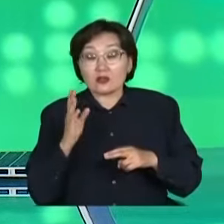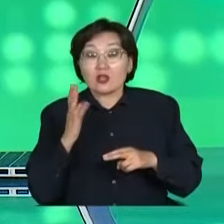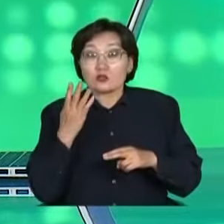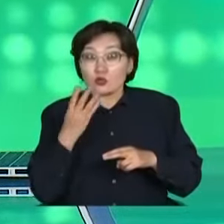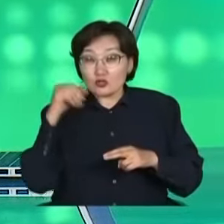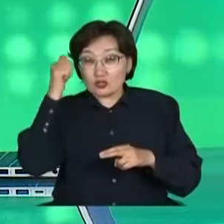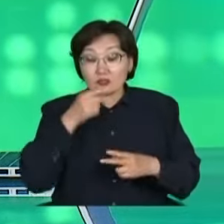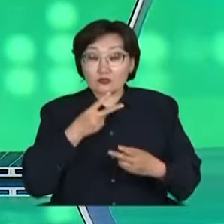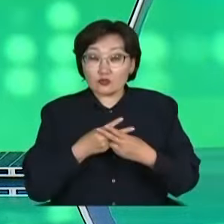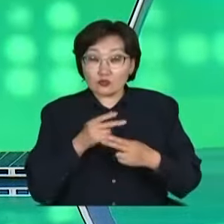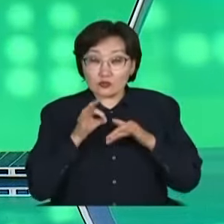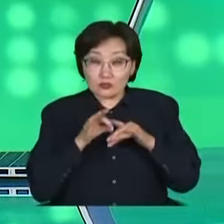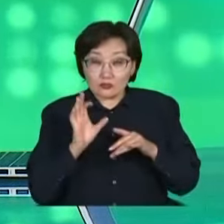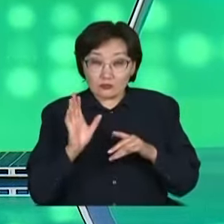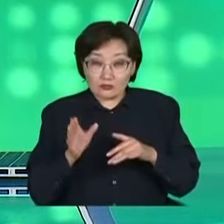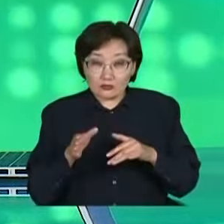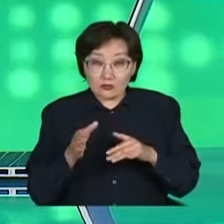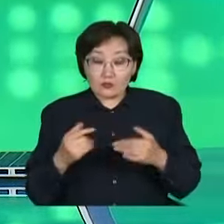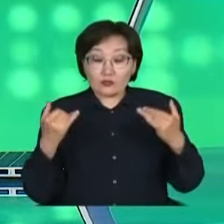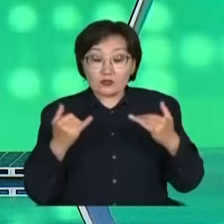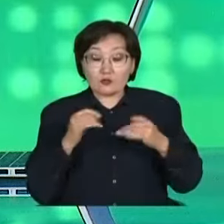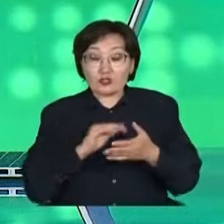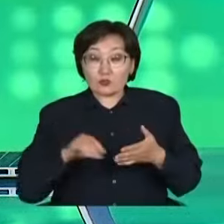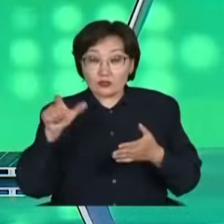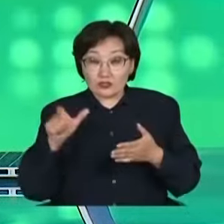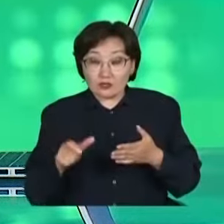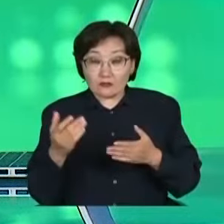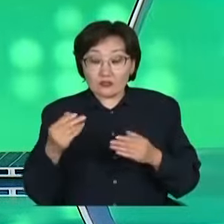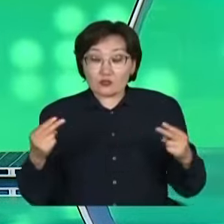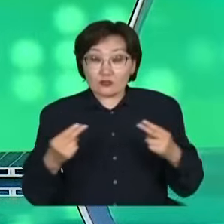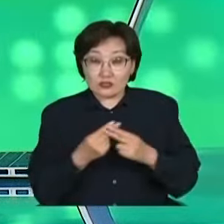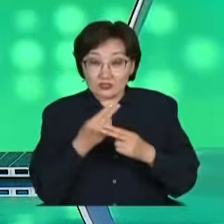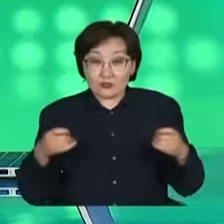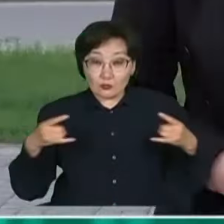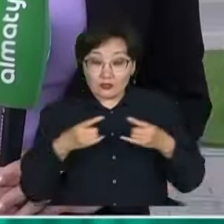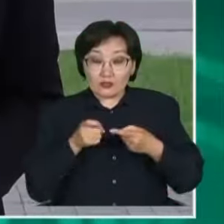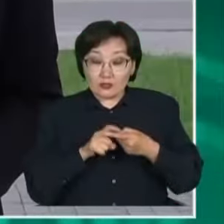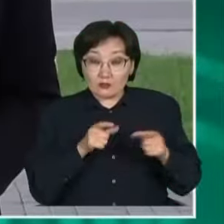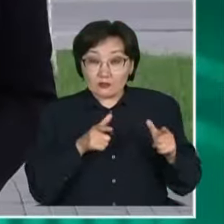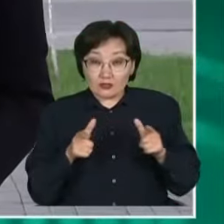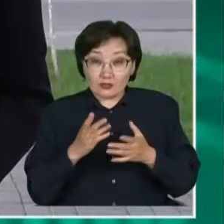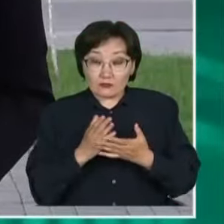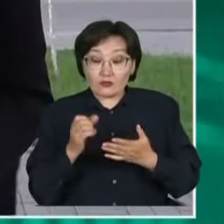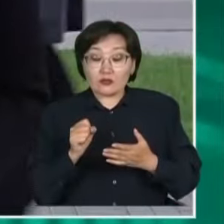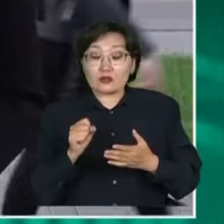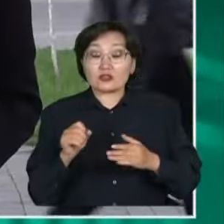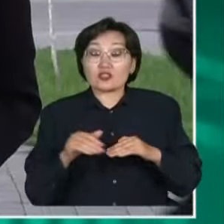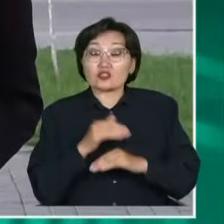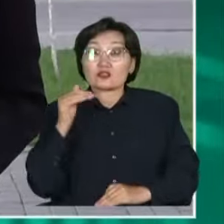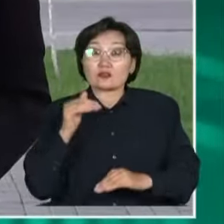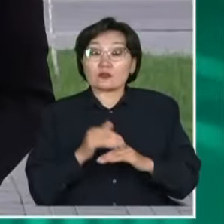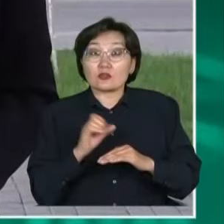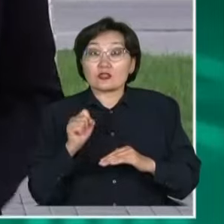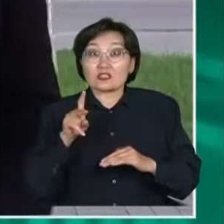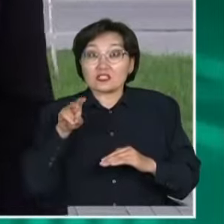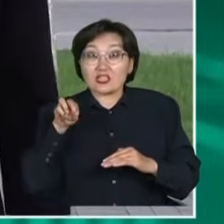жылын темір торда өткізетін болады. Дәл қазір әріптесім Камшат Мұхамеджан тікелей студиямен байланыста. Камшат, кеш жарық.